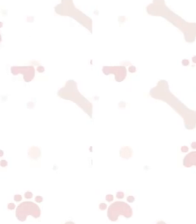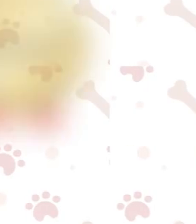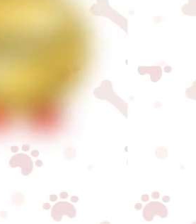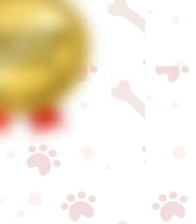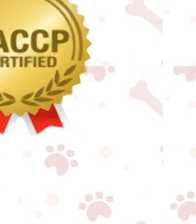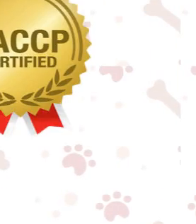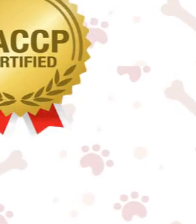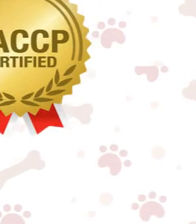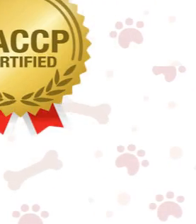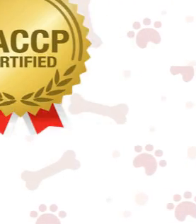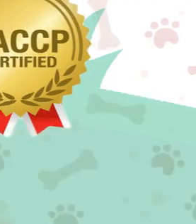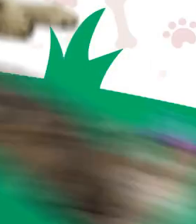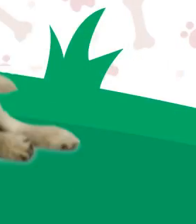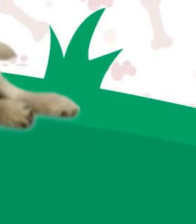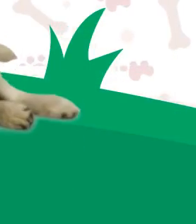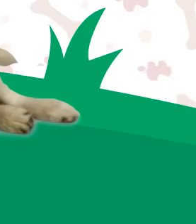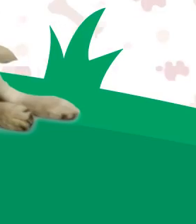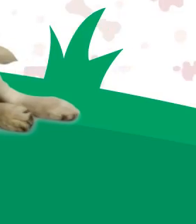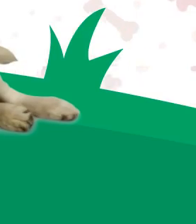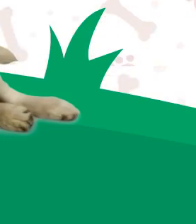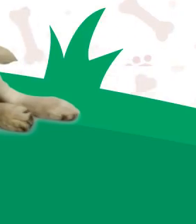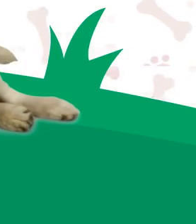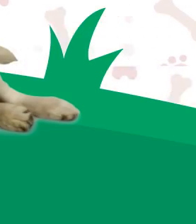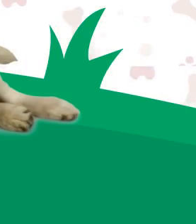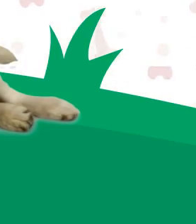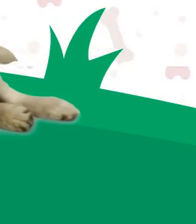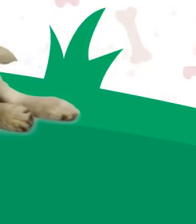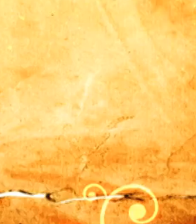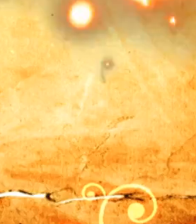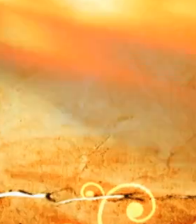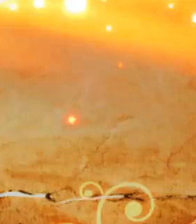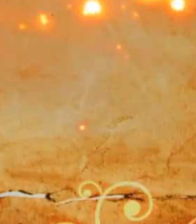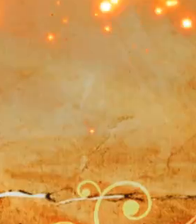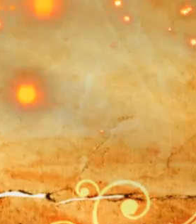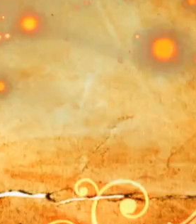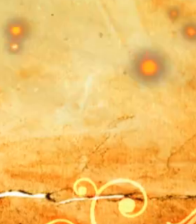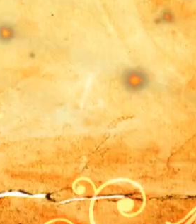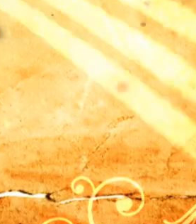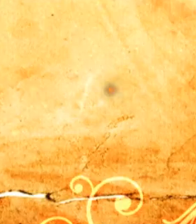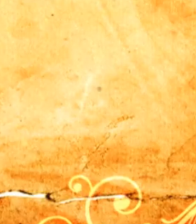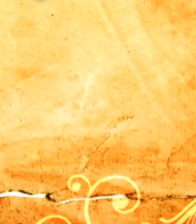ผลิตจากโรงงานมาตรฐาน ISO คิดถึงแมวคิดถึงคิตตี้แลบ